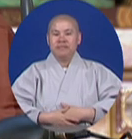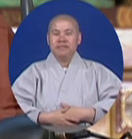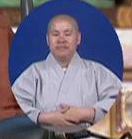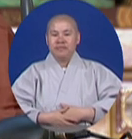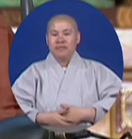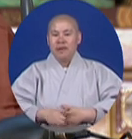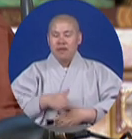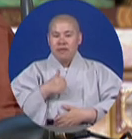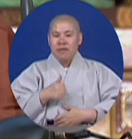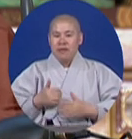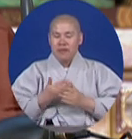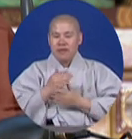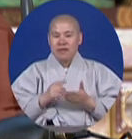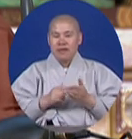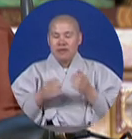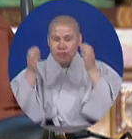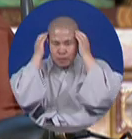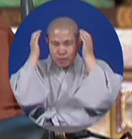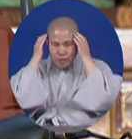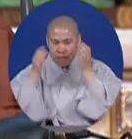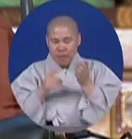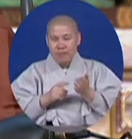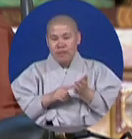화로 생긴 고통은 표가 있는데